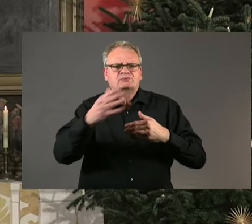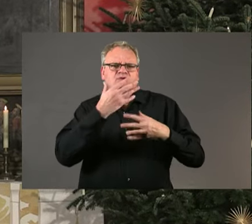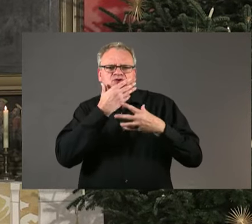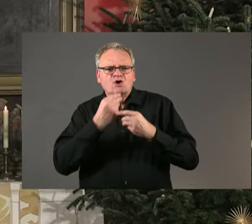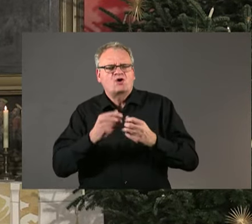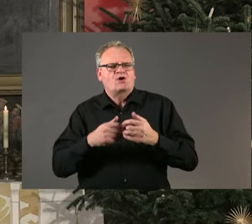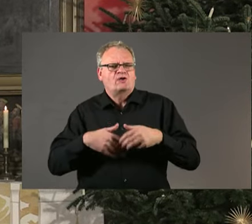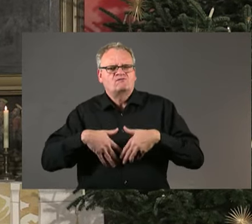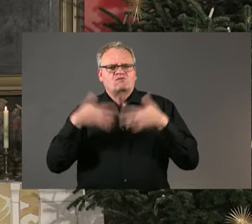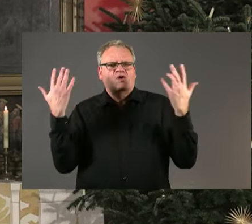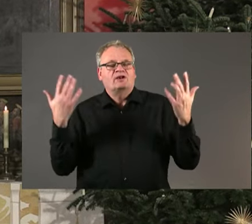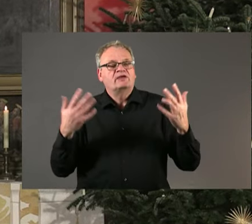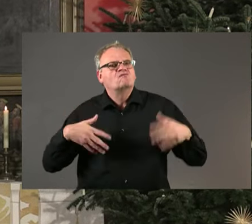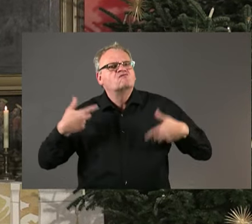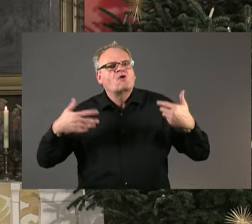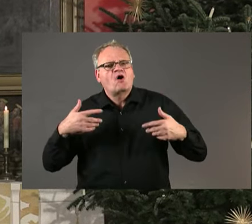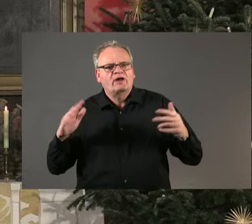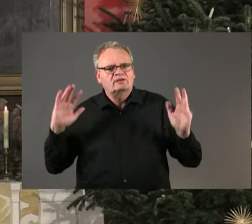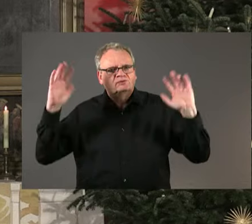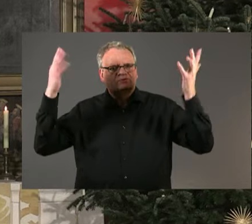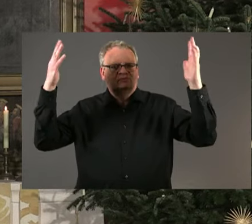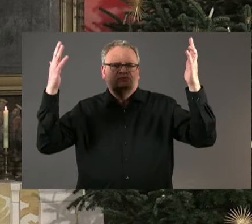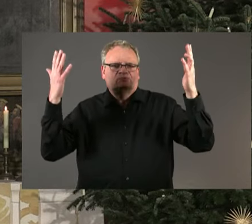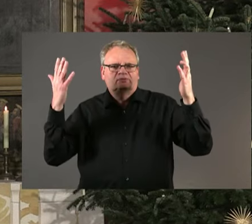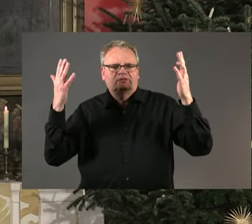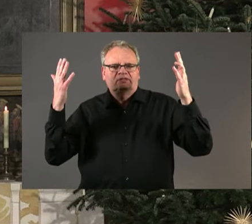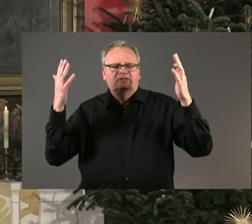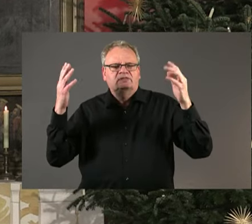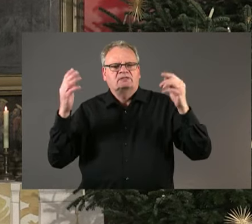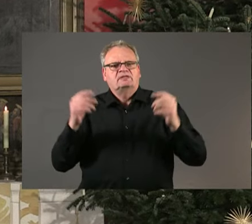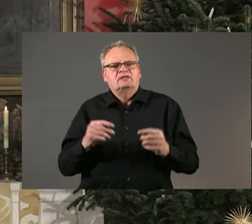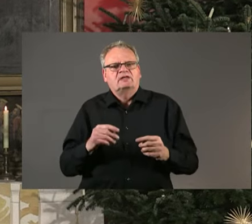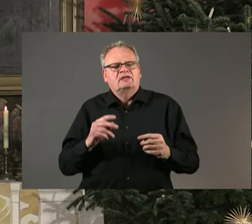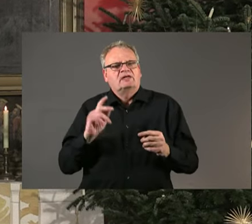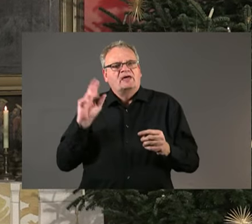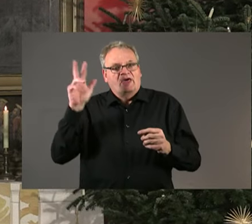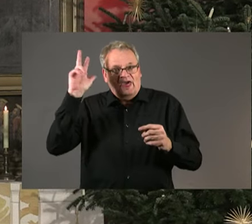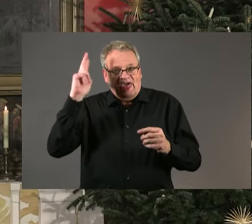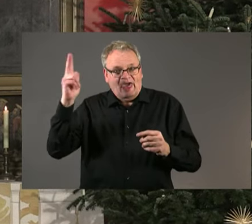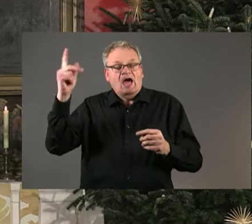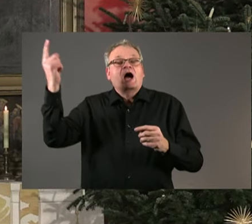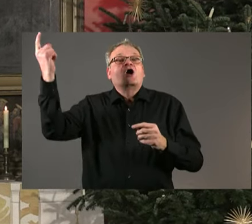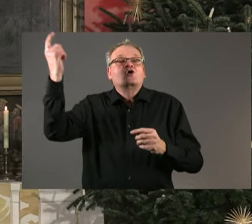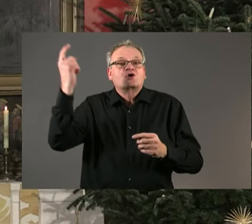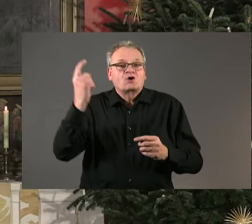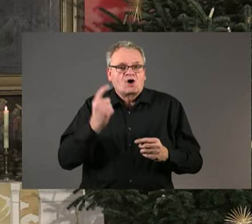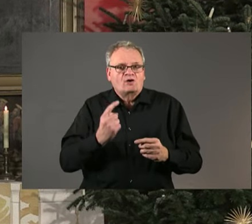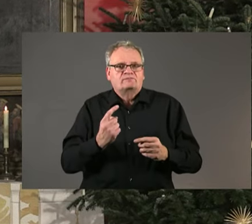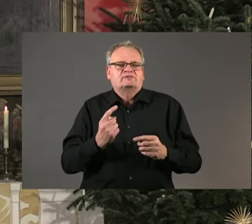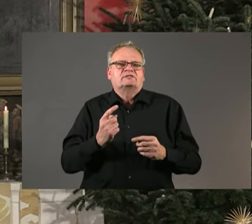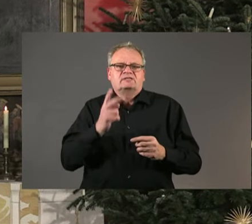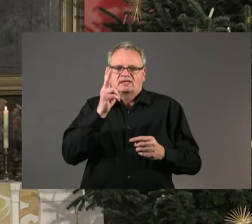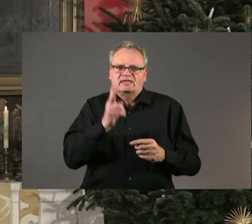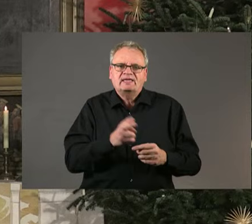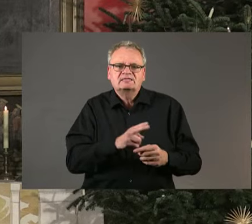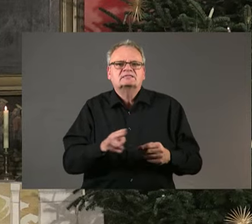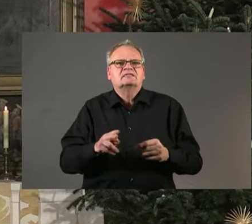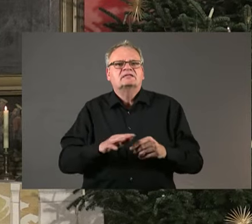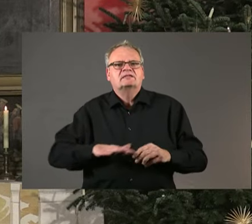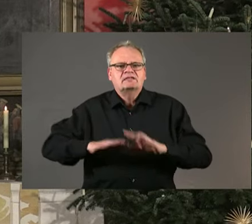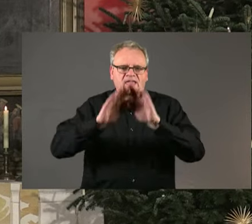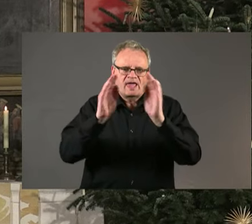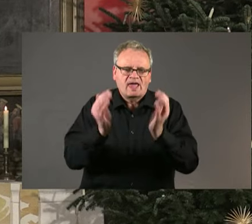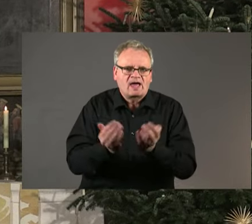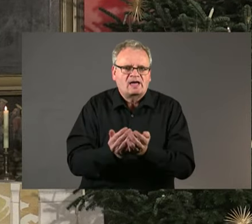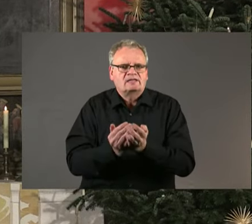ist. Jauchzen sollen alle Bäume im Wald vor dem Herrn. Denn er kommt zu richten das Erdreich. Er